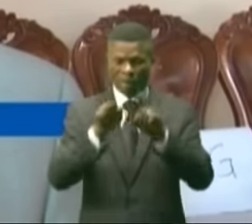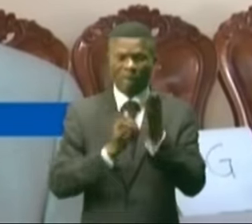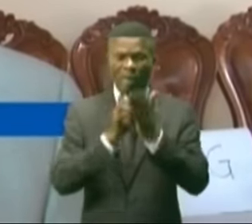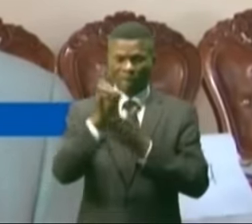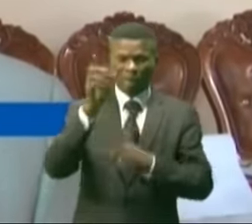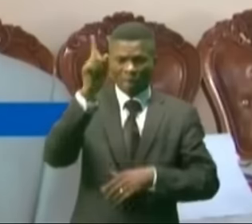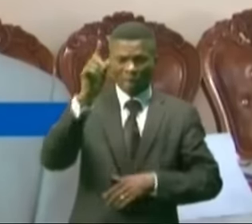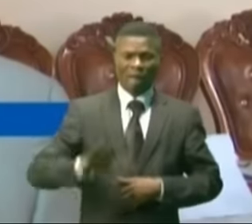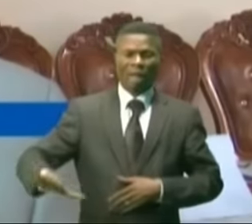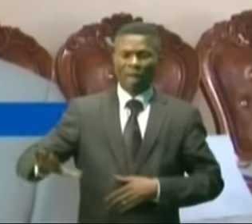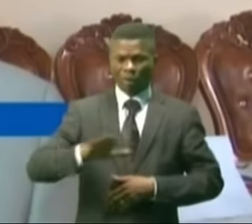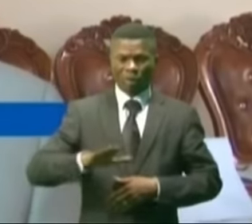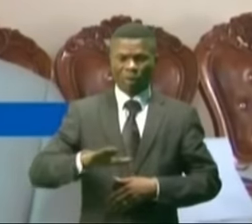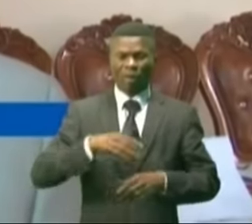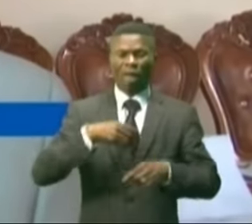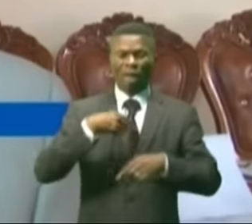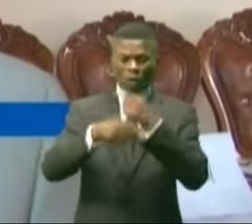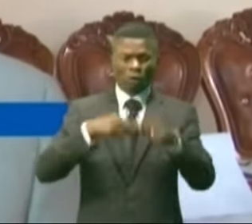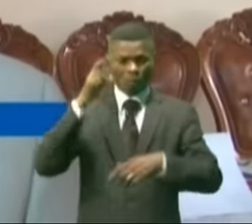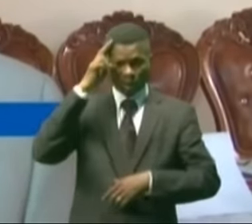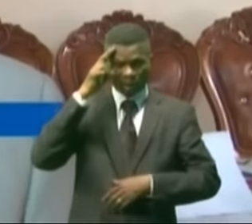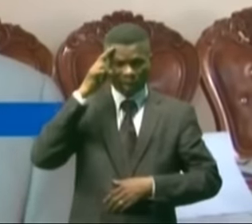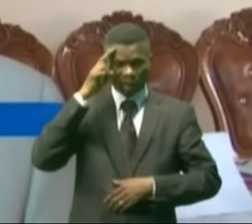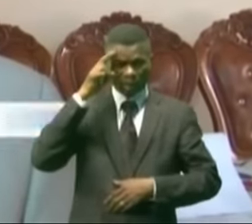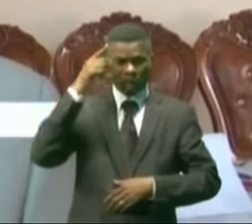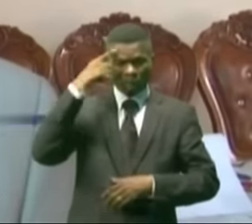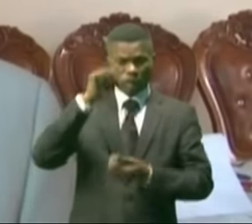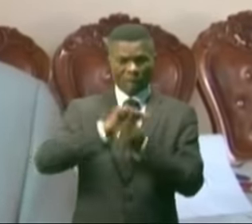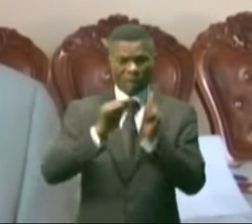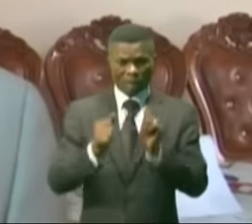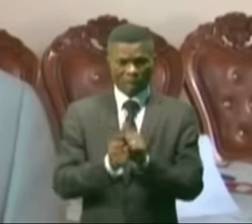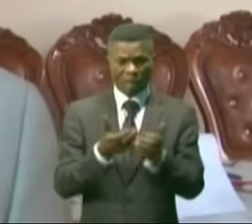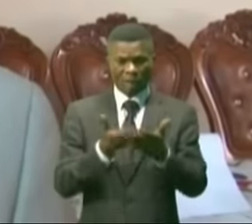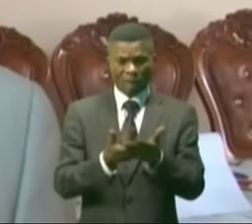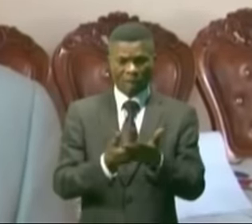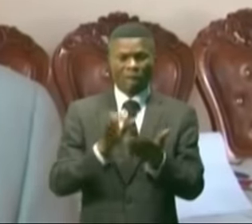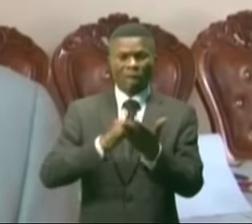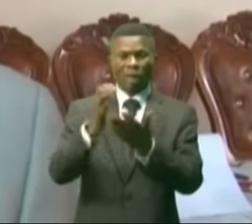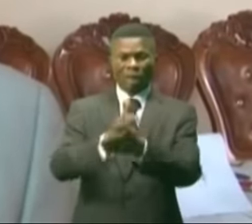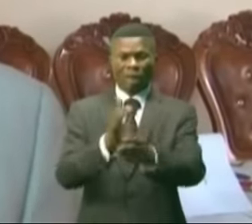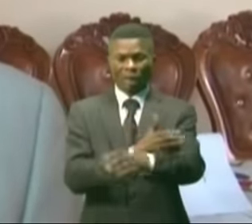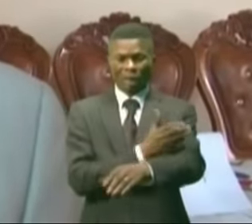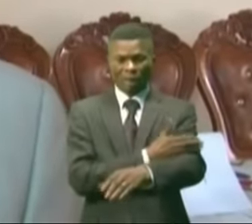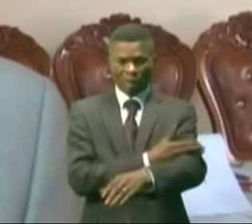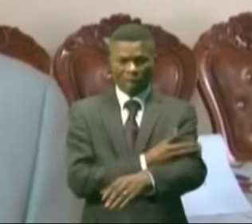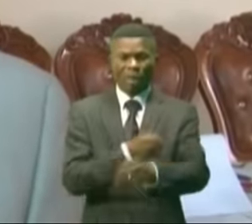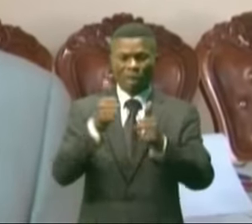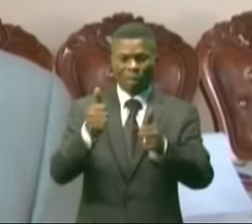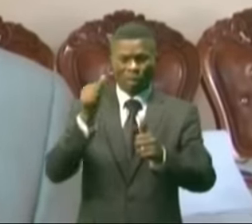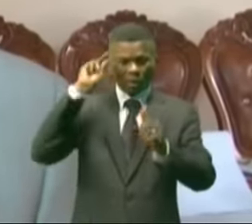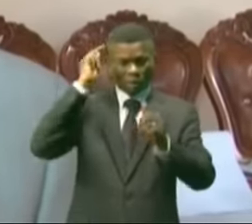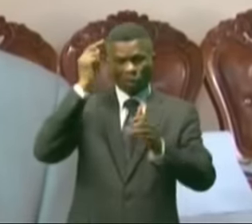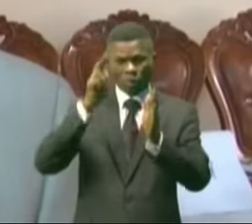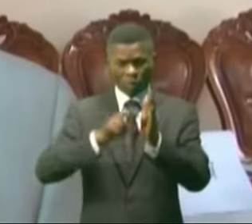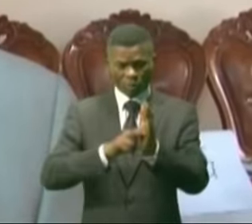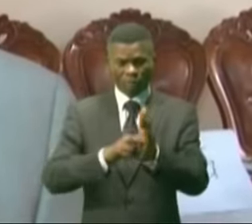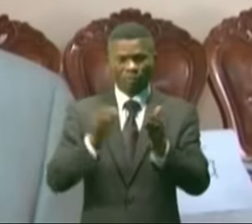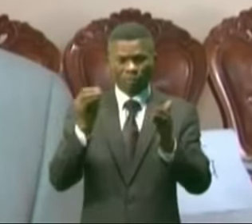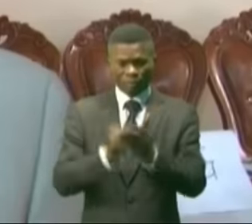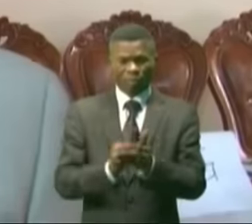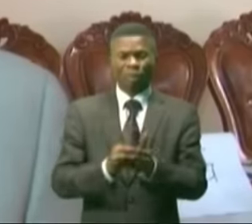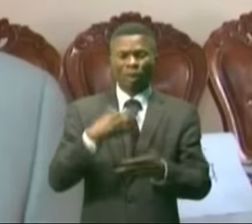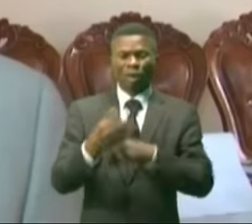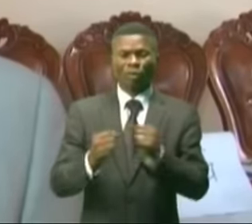d'un pays. Lancer la réflexion autour des défis et sur les progrès sont positifs et sont grands, mais sont encore